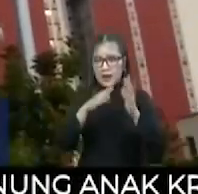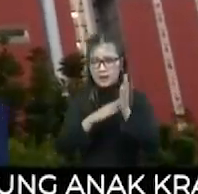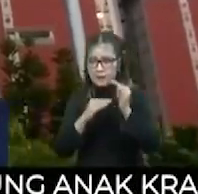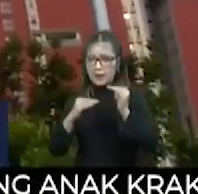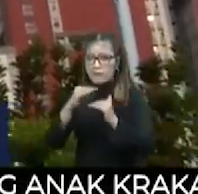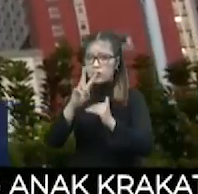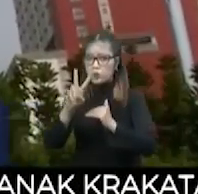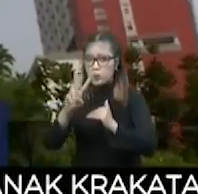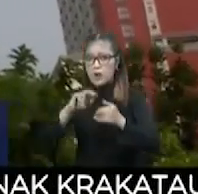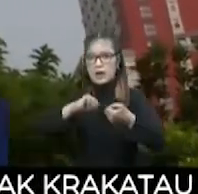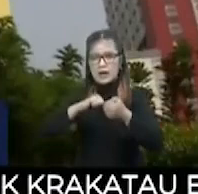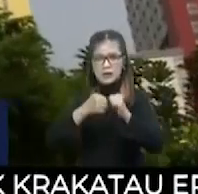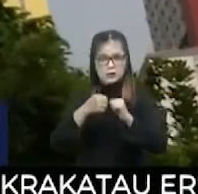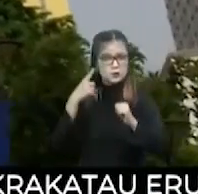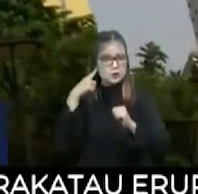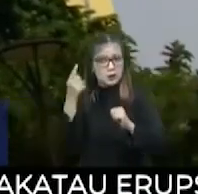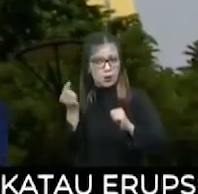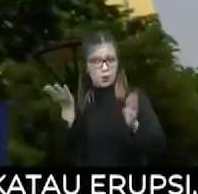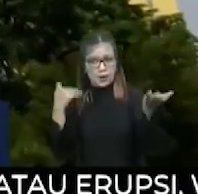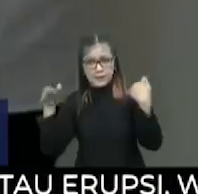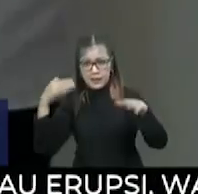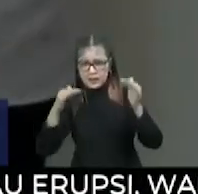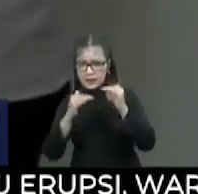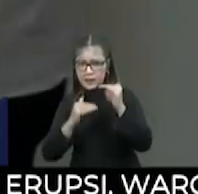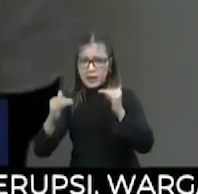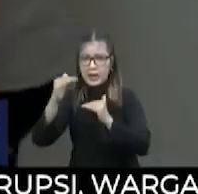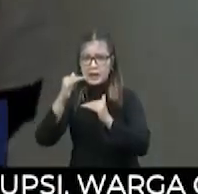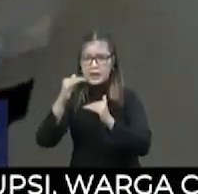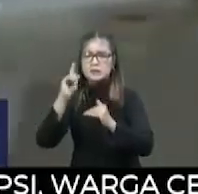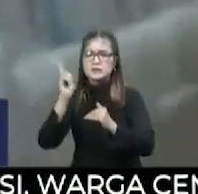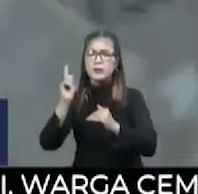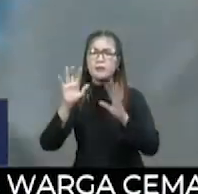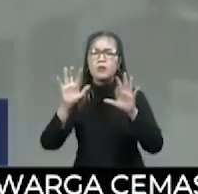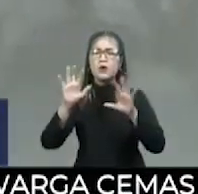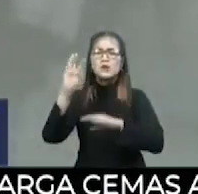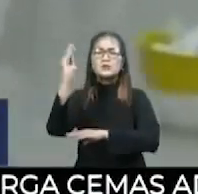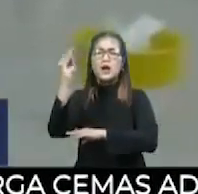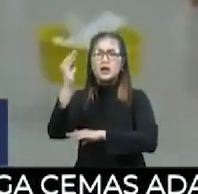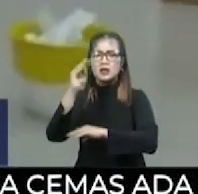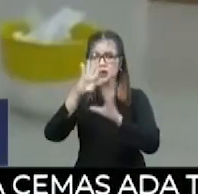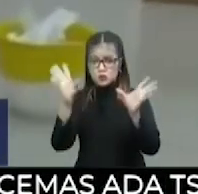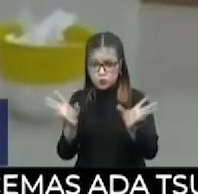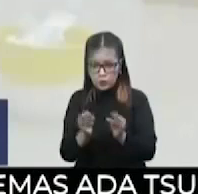Kasus COVID-19 di Jawa Bali terus meningkat dan Jakarta merupakan provinsi terbanyak penyumbang kasus harian COVID-19.